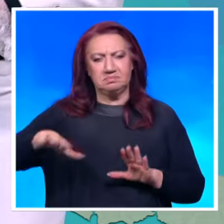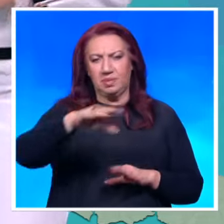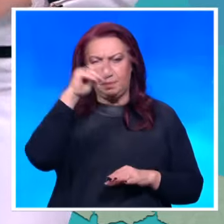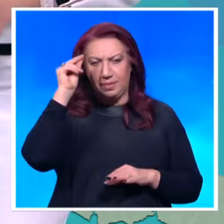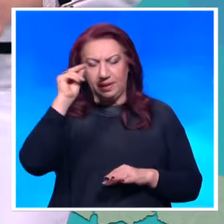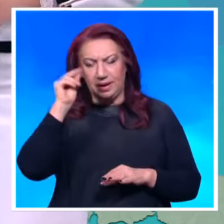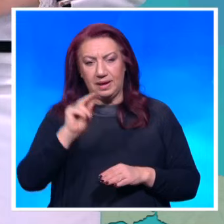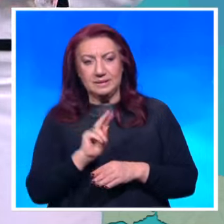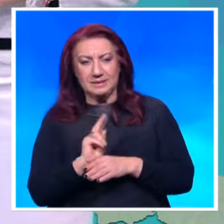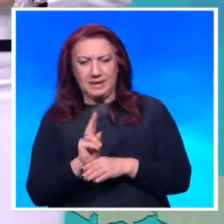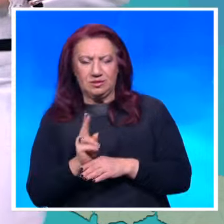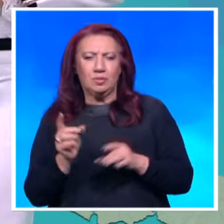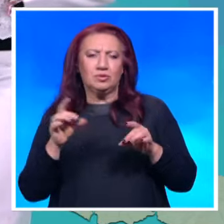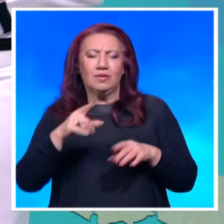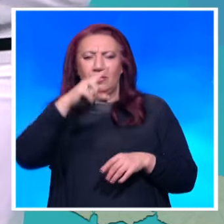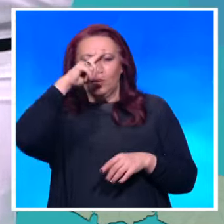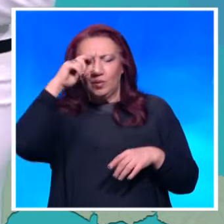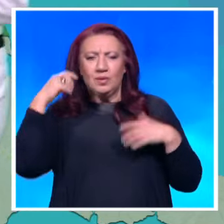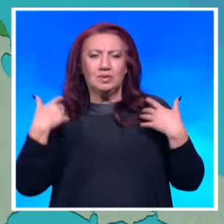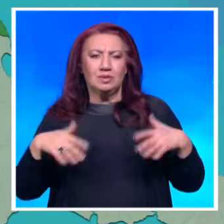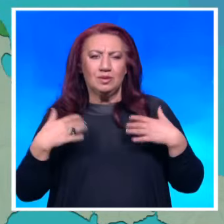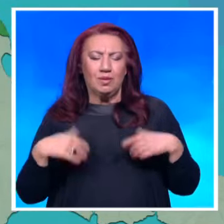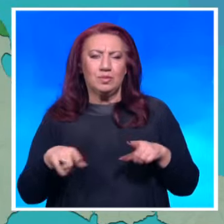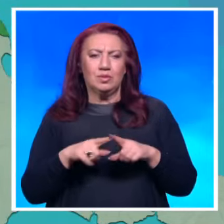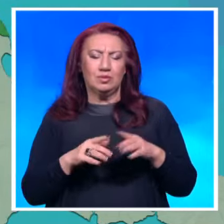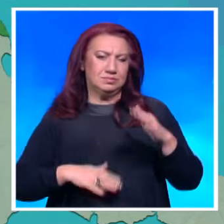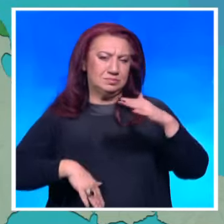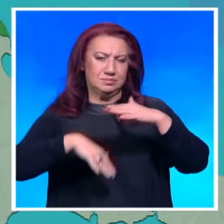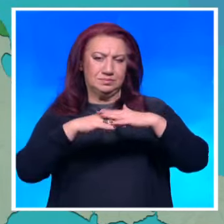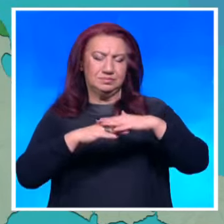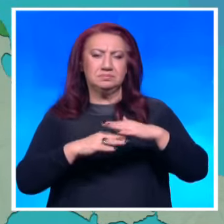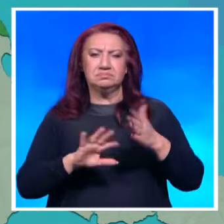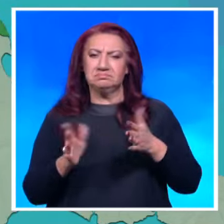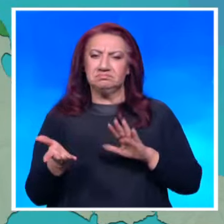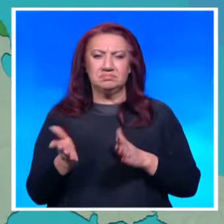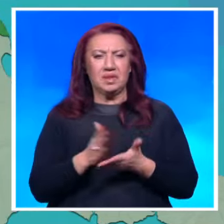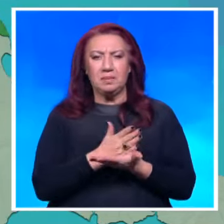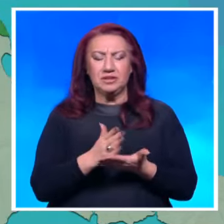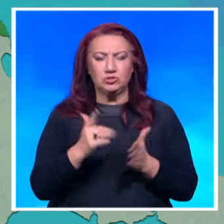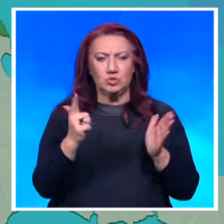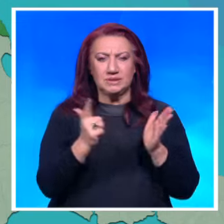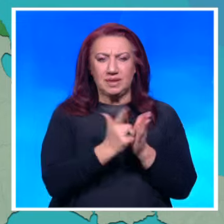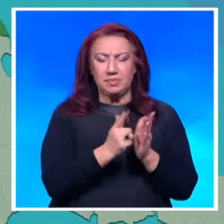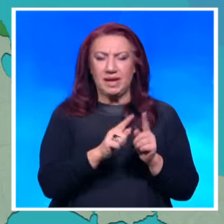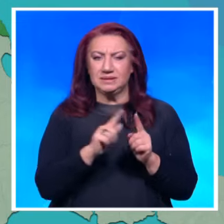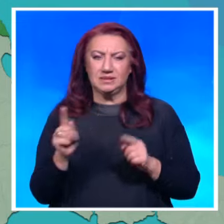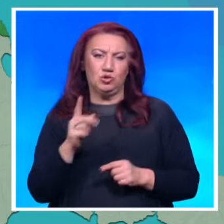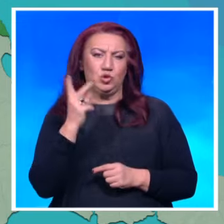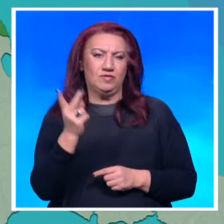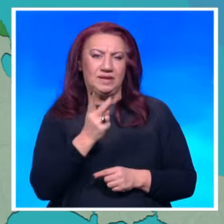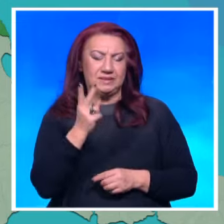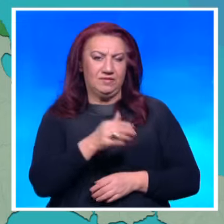следобед отново ще бъде много топло за март с максимални стойности предимно между 17 и 20